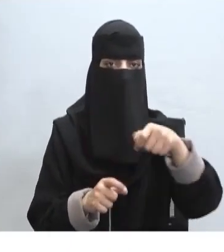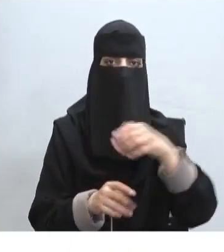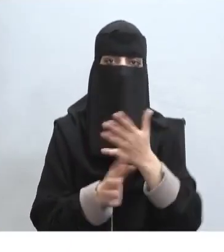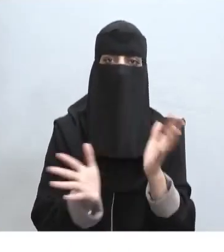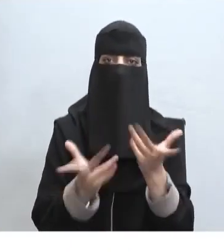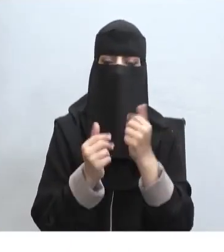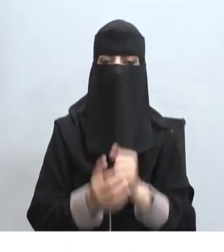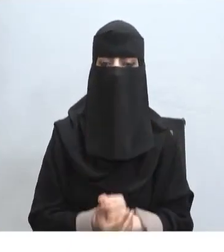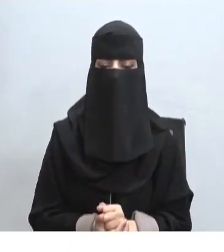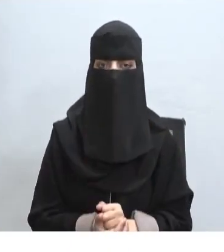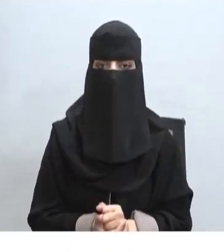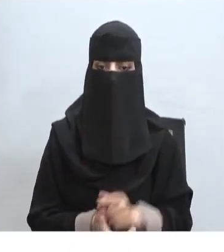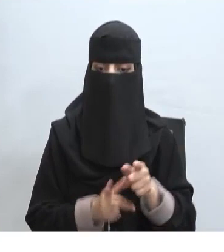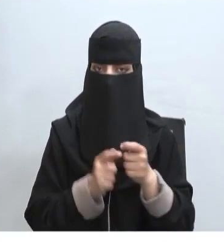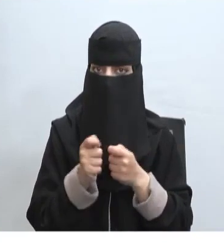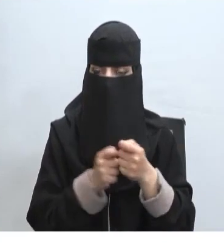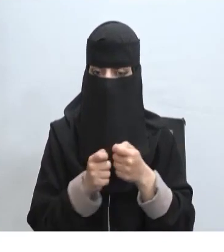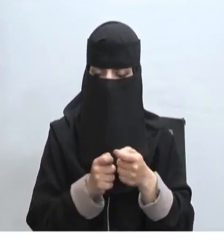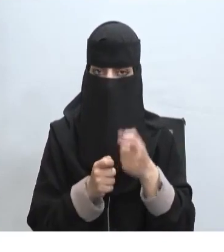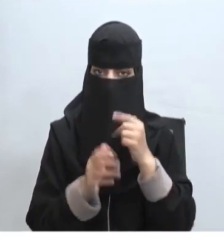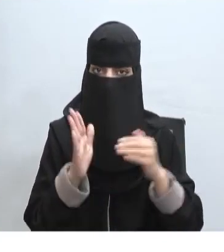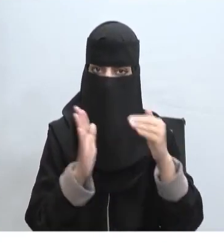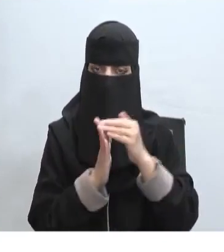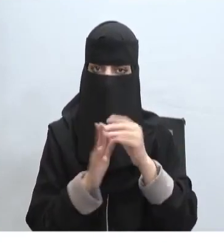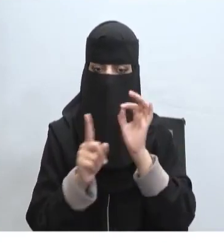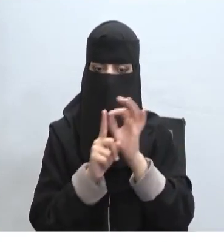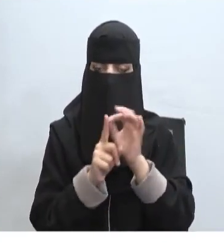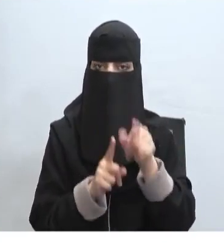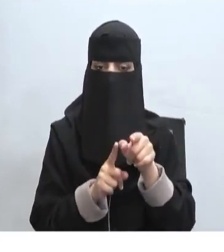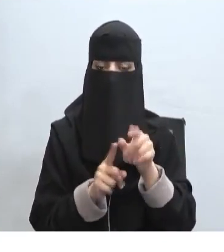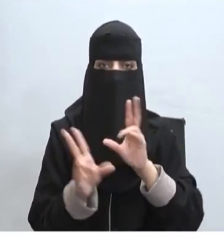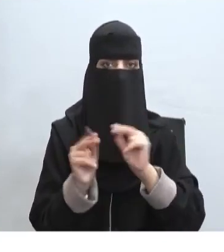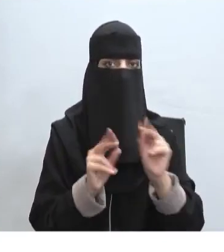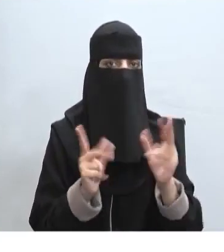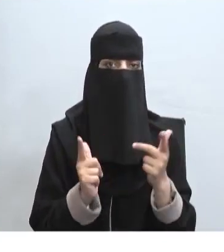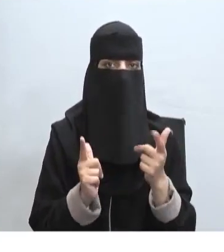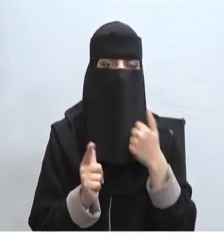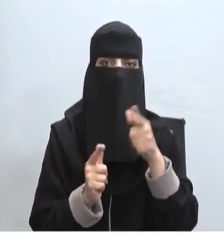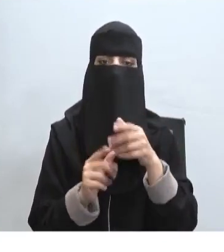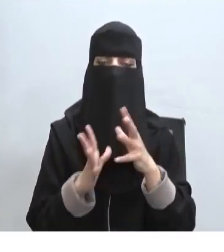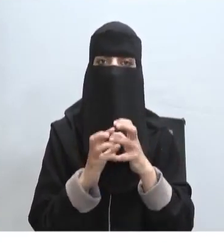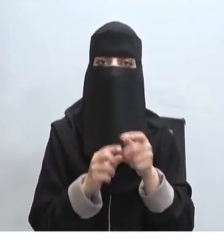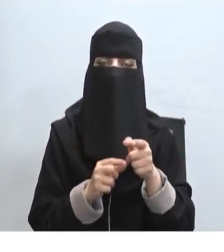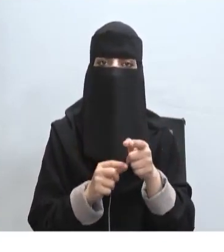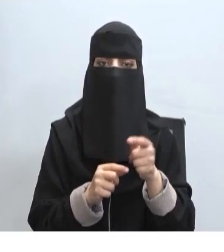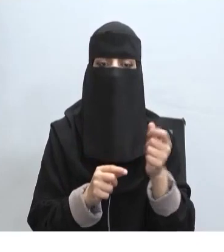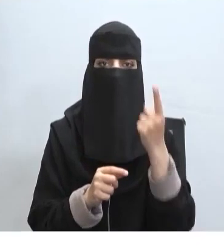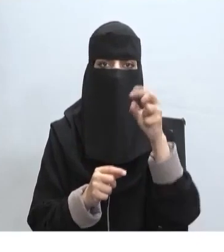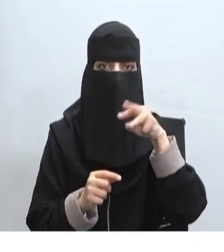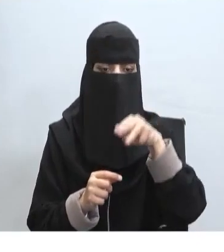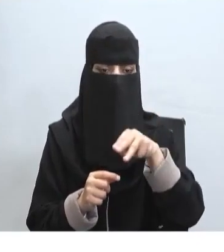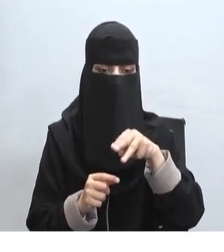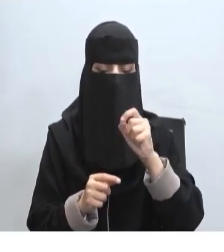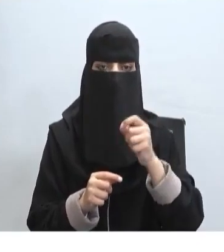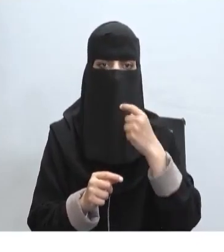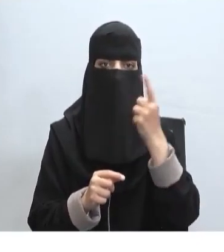تريدها الاستثمار كما ذكرنا هو لتحقيق اهداف الحياه فمثلا اذا قمت باستثمار مبلغ 1000 ريال